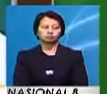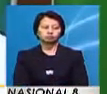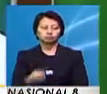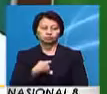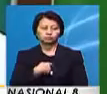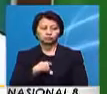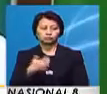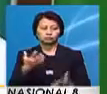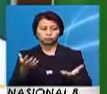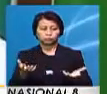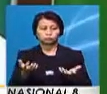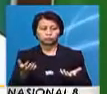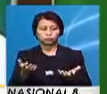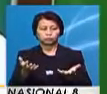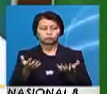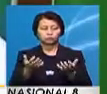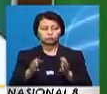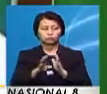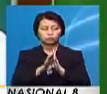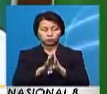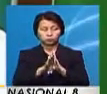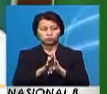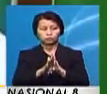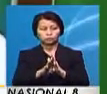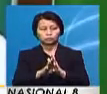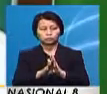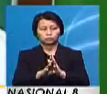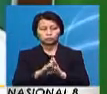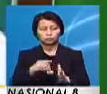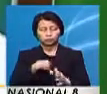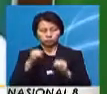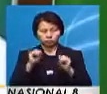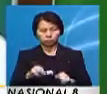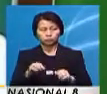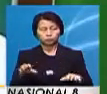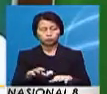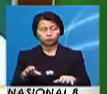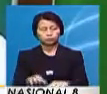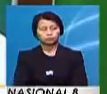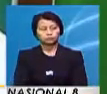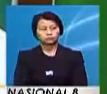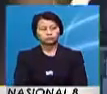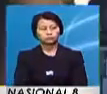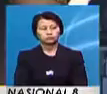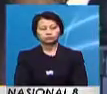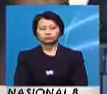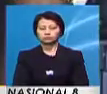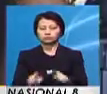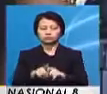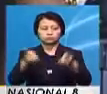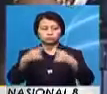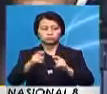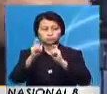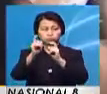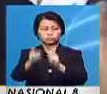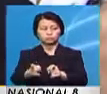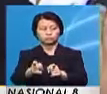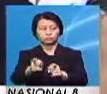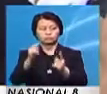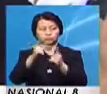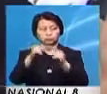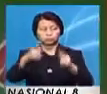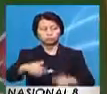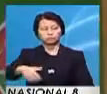Saya nak buktikan lagi yang saya boleh lakukan. Hadir menyampaikan anugerah